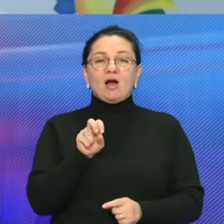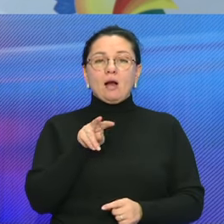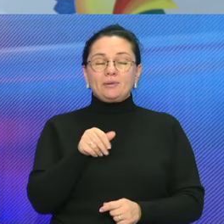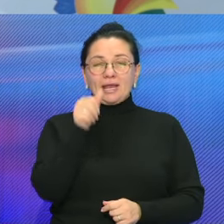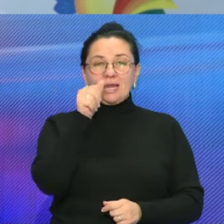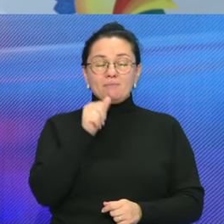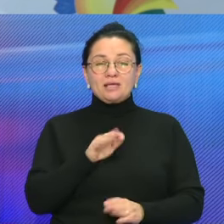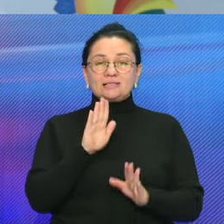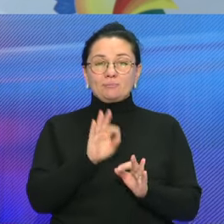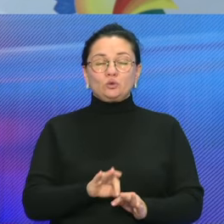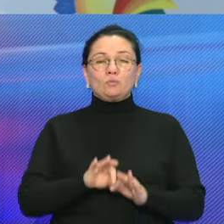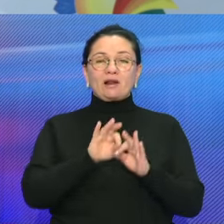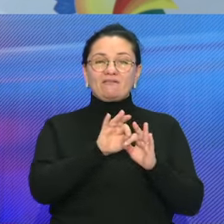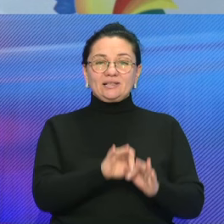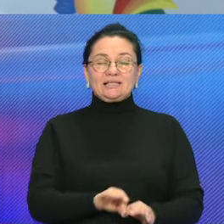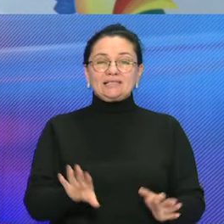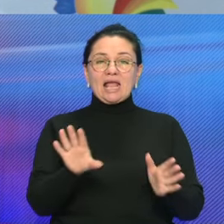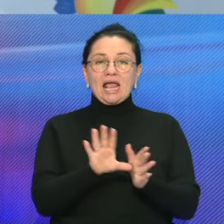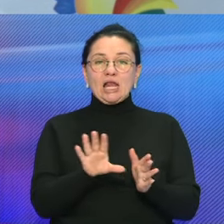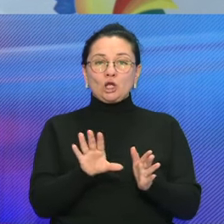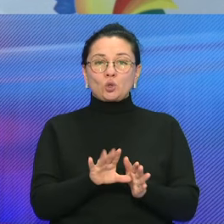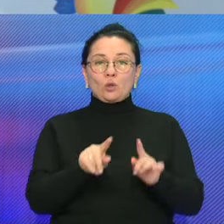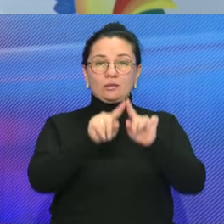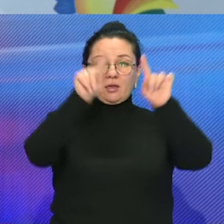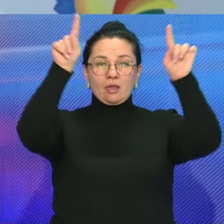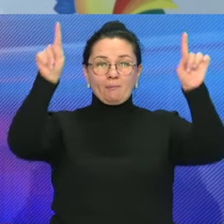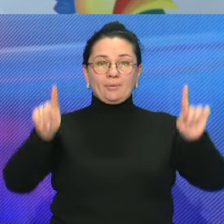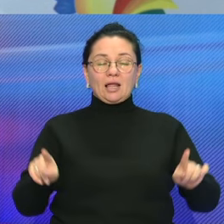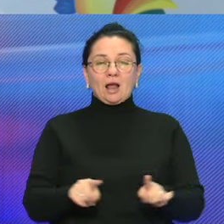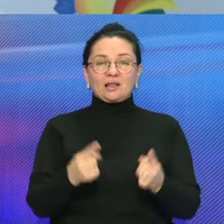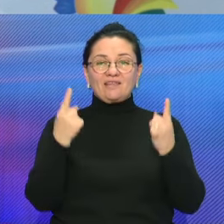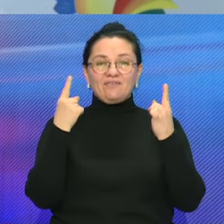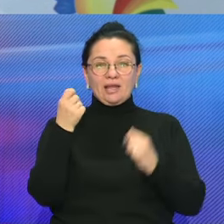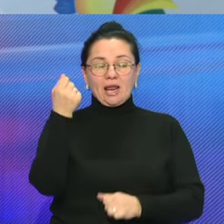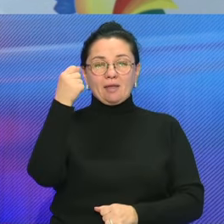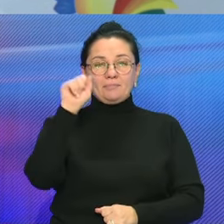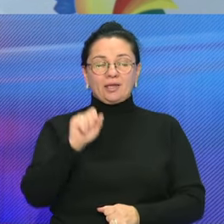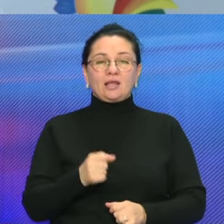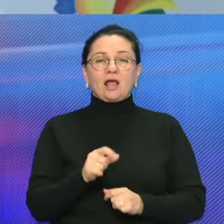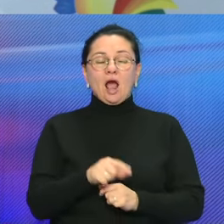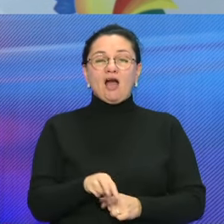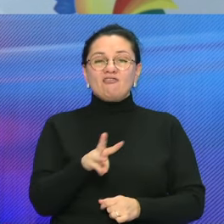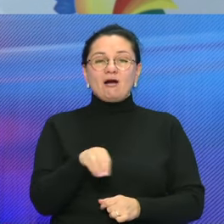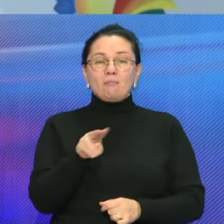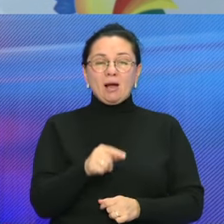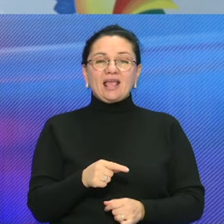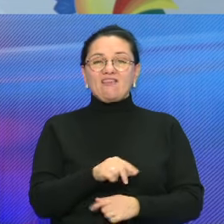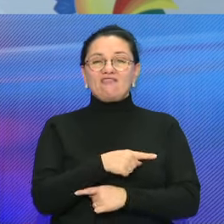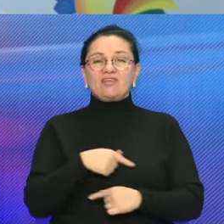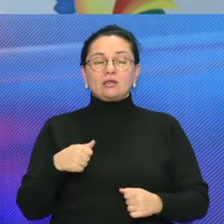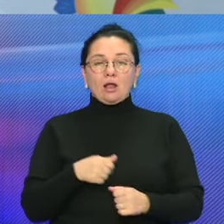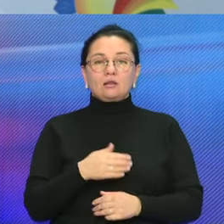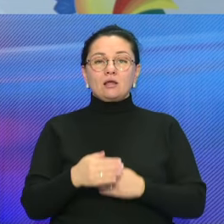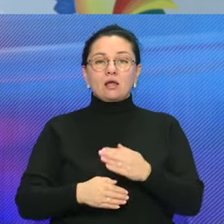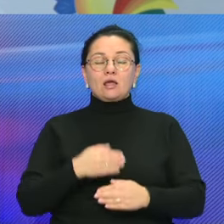месяце будет проводиться конкурс электронных плакатов «Великой Победе 80». Ну а в мае финальный этап. И финальный этап состоится на